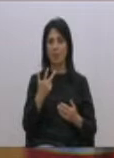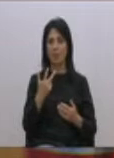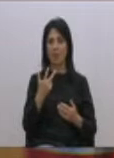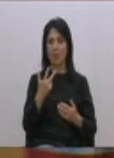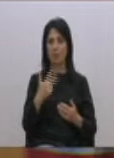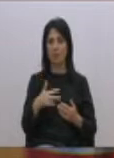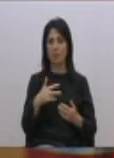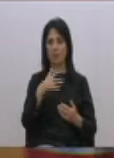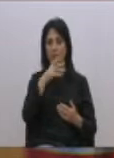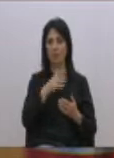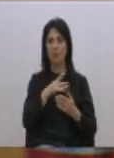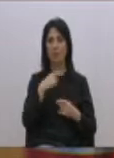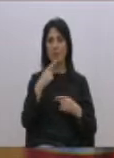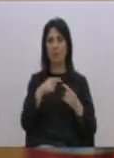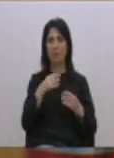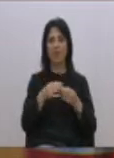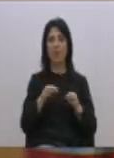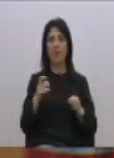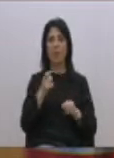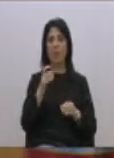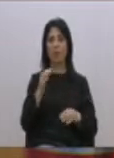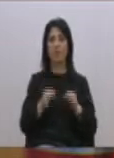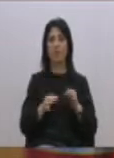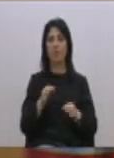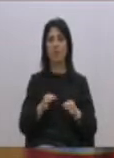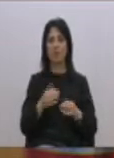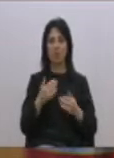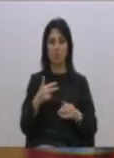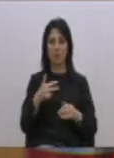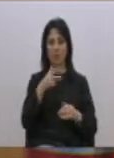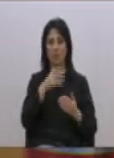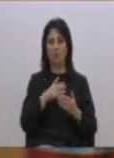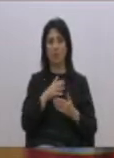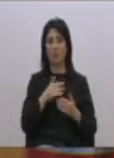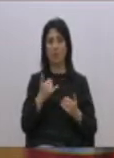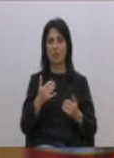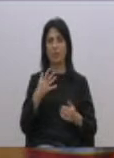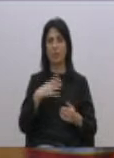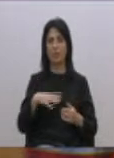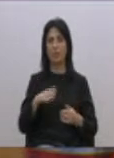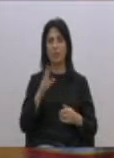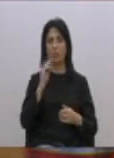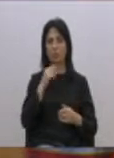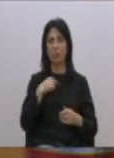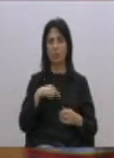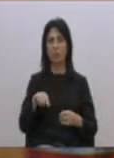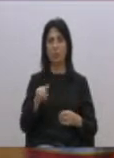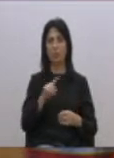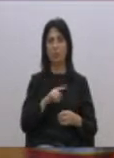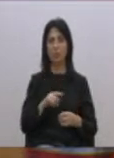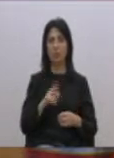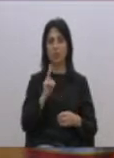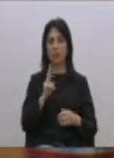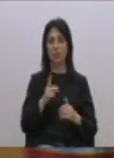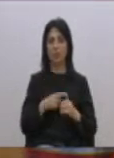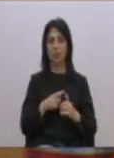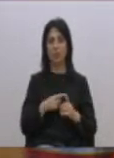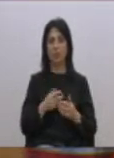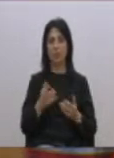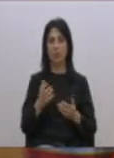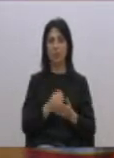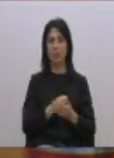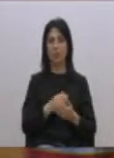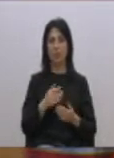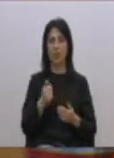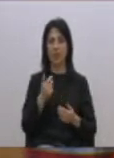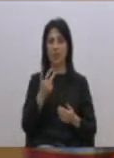tselia ukve saubrob damoukidebel sasamartloze da dges sakartveloshi rodesats chven კანდიდატის სტატუსის მოსაპოვებლად